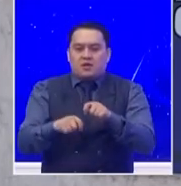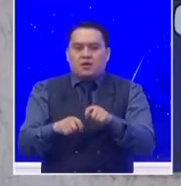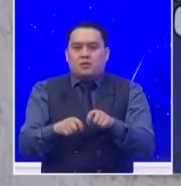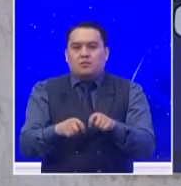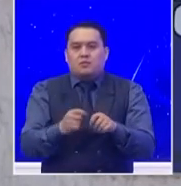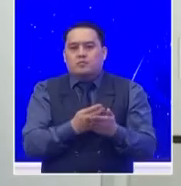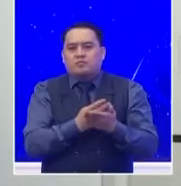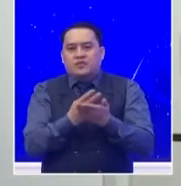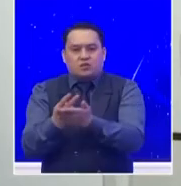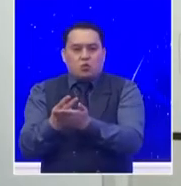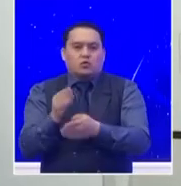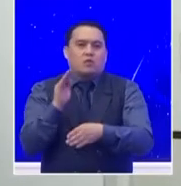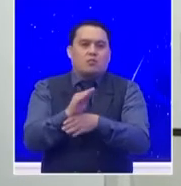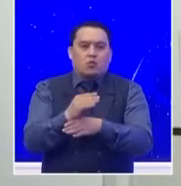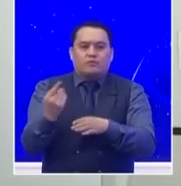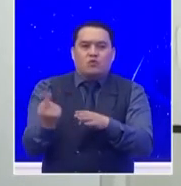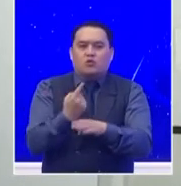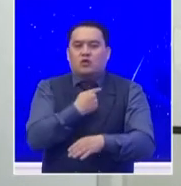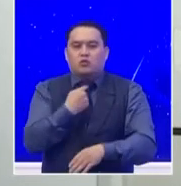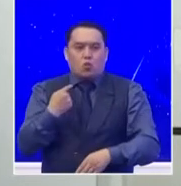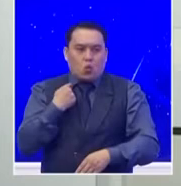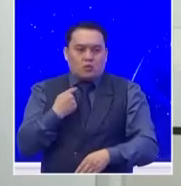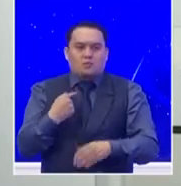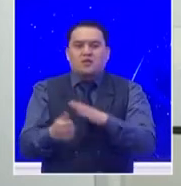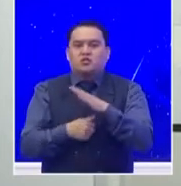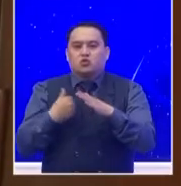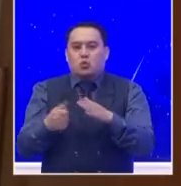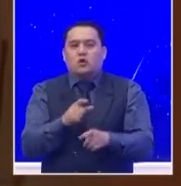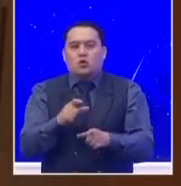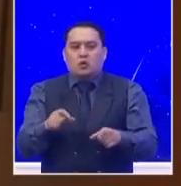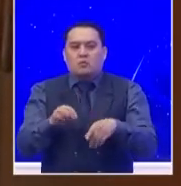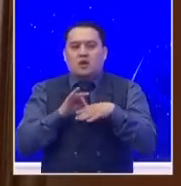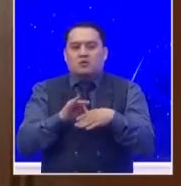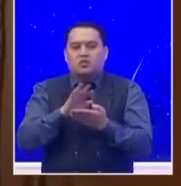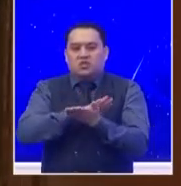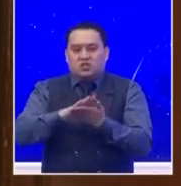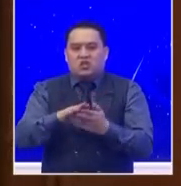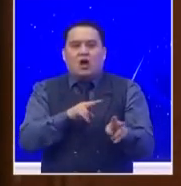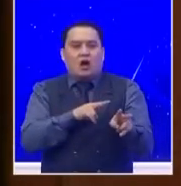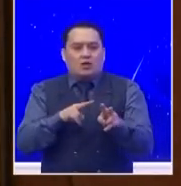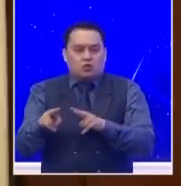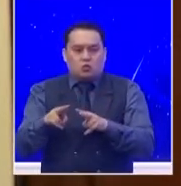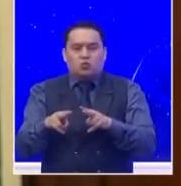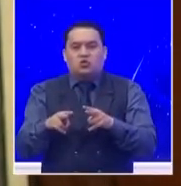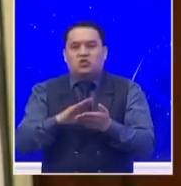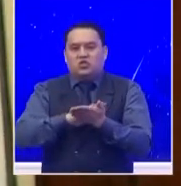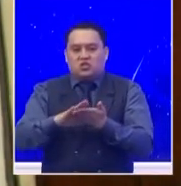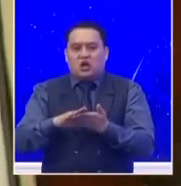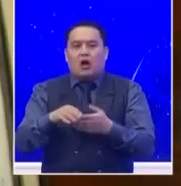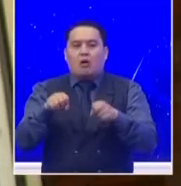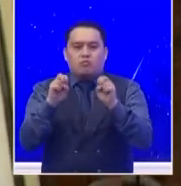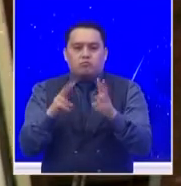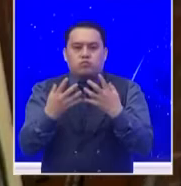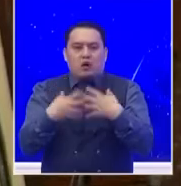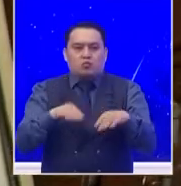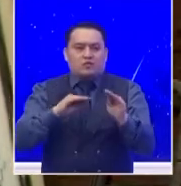приют пополнение. Вновь прибывшие в Талдыкурганский приют бездомные граждане сначала проходят санитарный контроль и дезинфекцию в специально оборудованных для